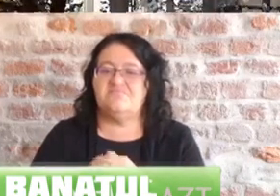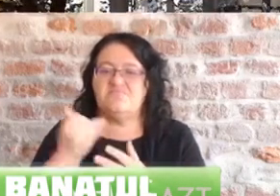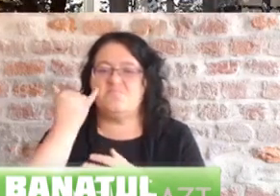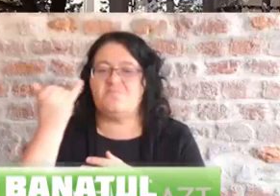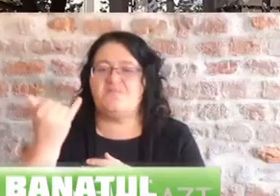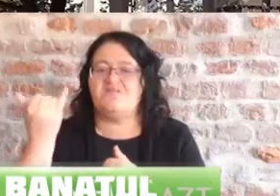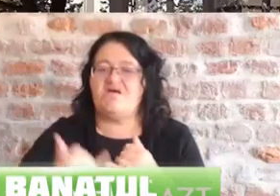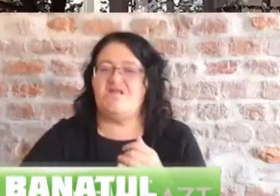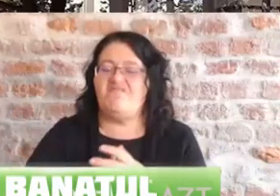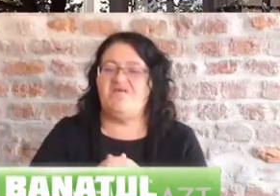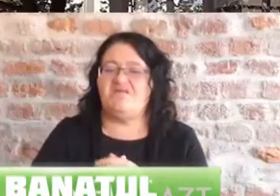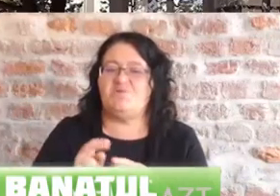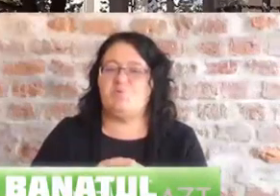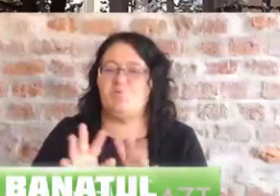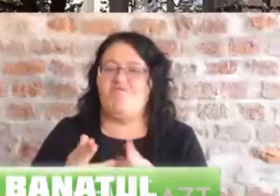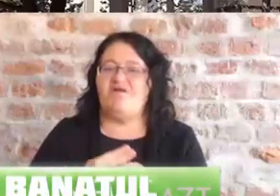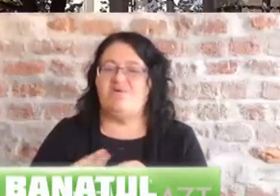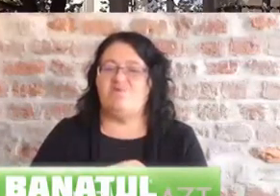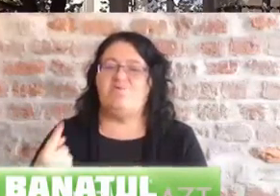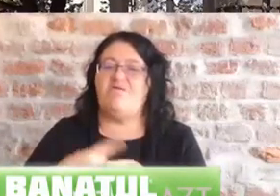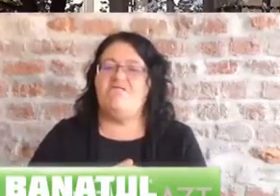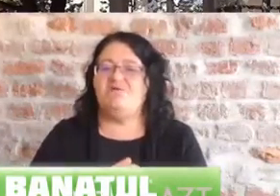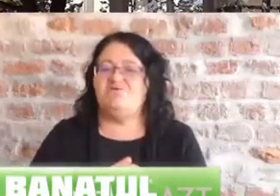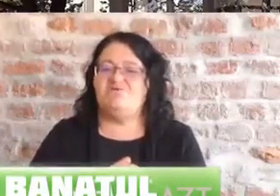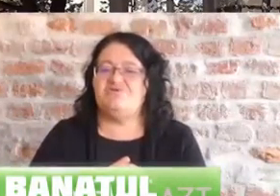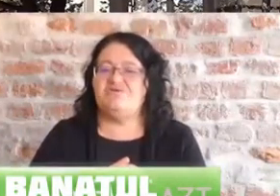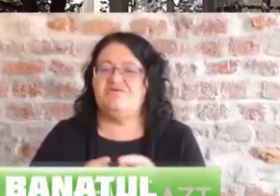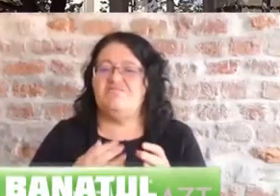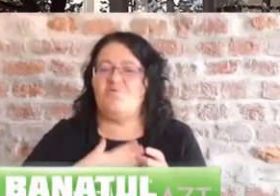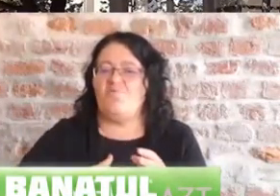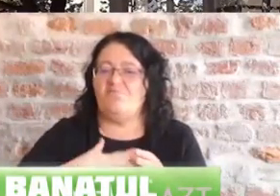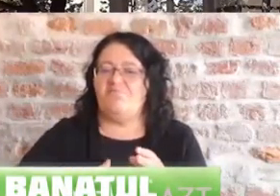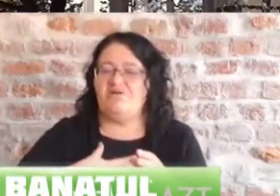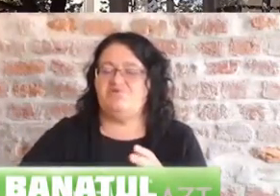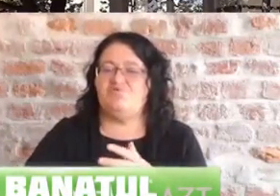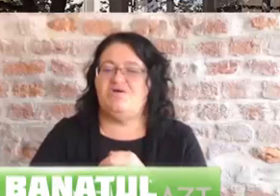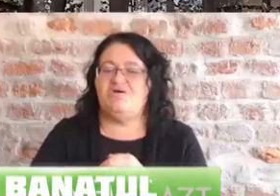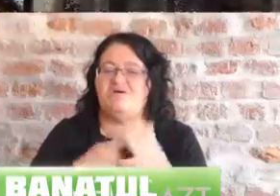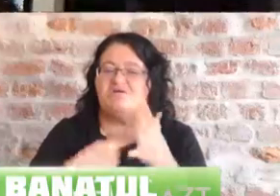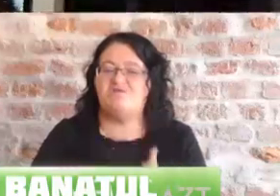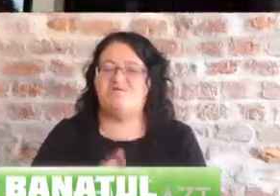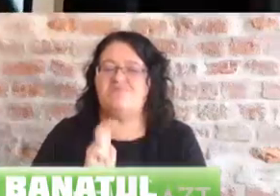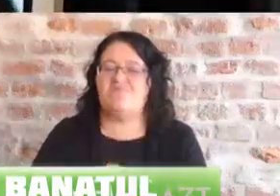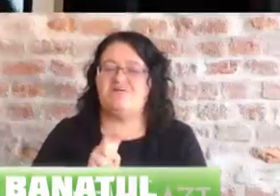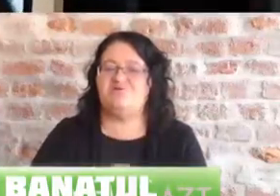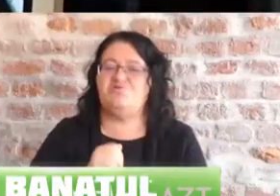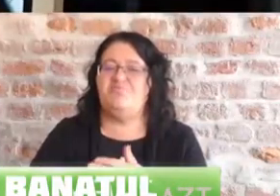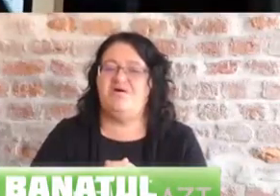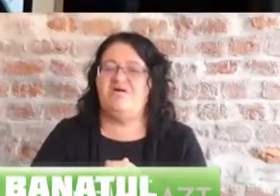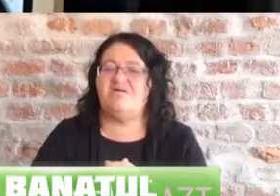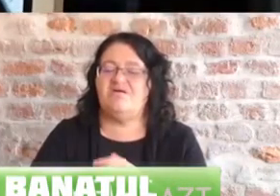ideile venind cumva natural și a fost o adevărată plăcere această participare